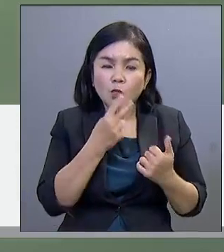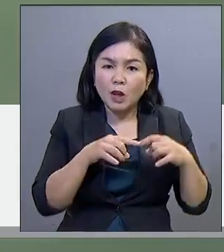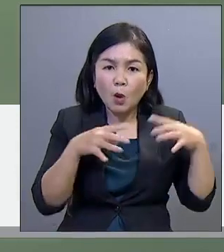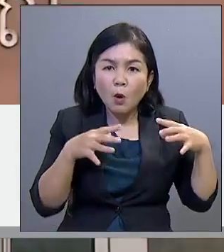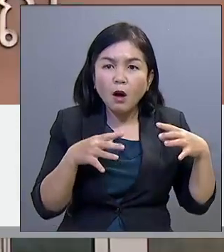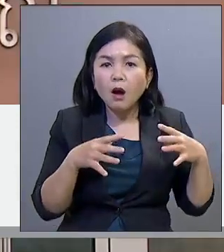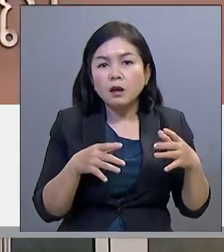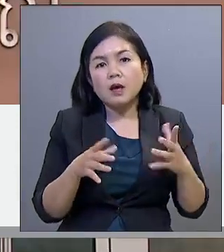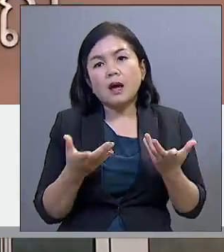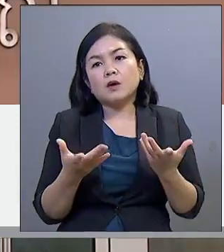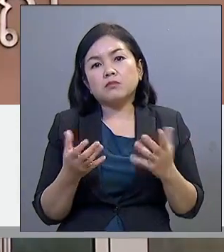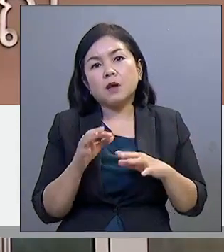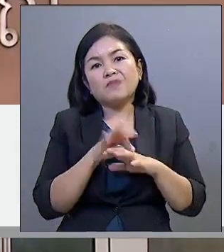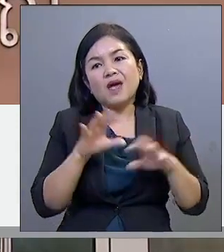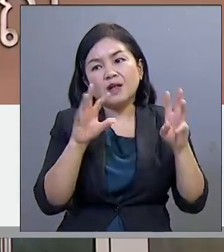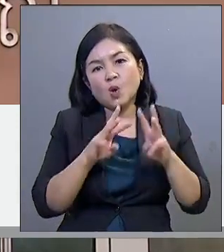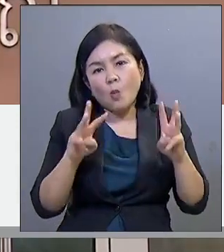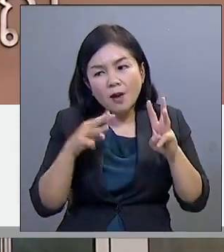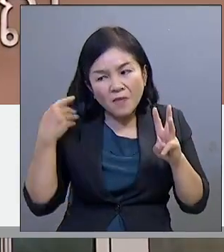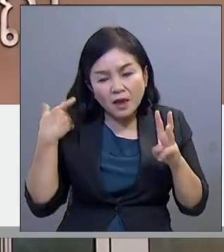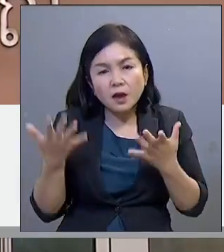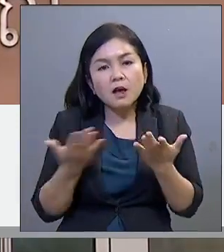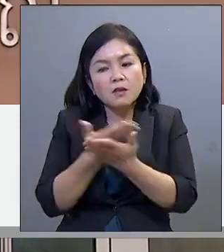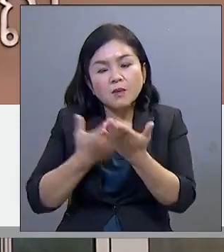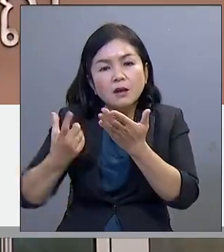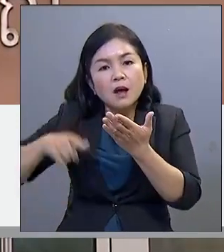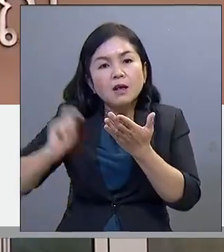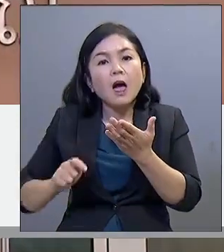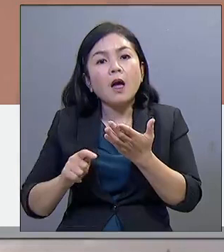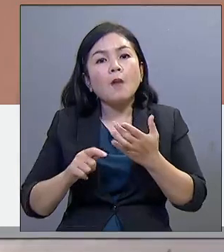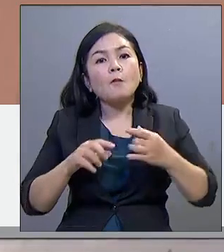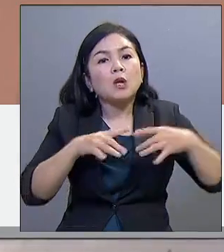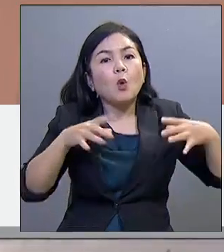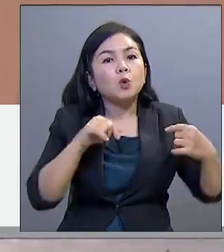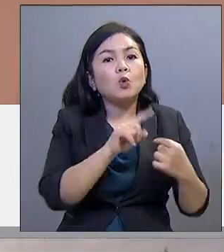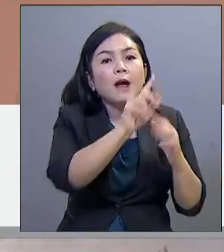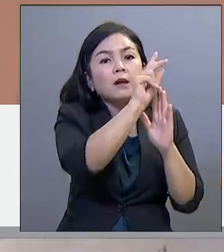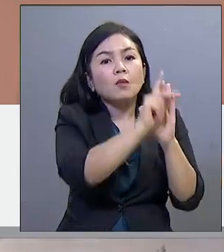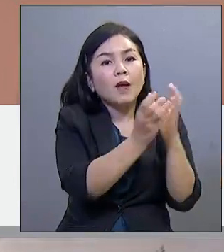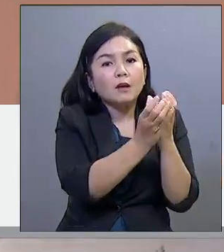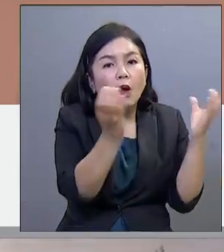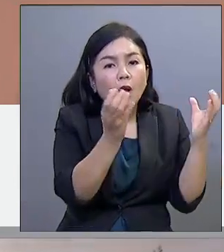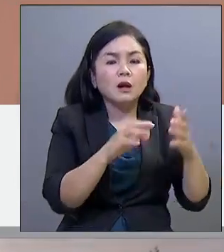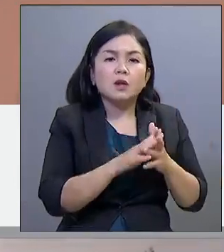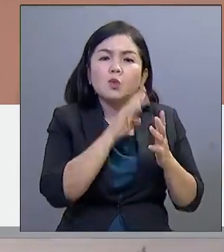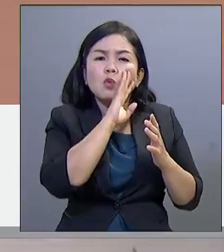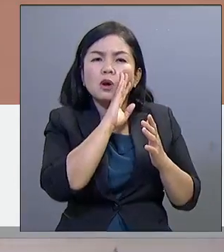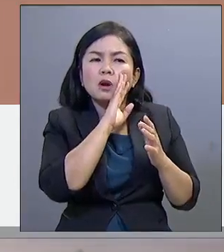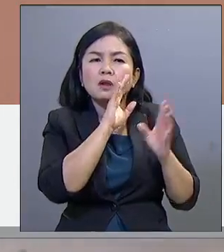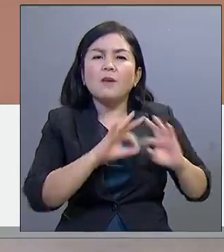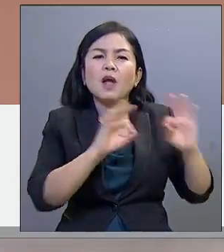แต่มักตองพิจารณาดอกครั้งว่าคำวนิใช้ขัดเนี่ยขัดในลกษณะไหนถ้าขัด แต่ไมเป็สาร่ะสำคัญ